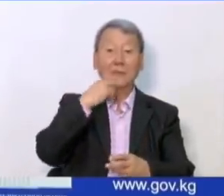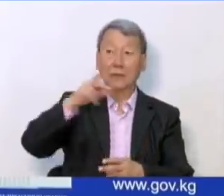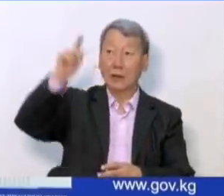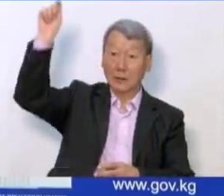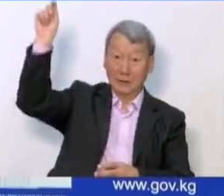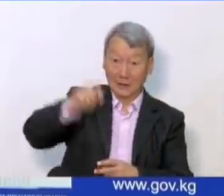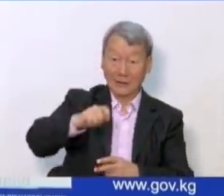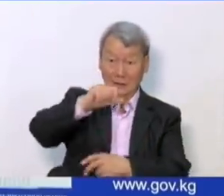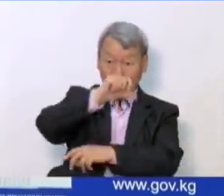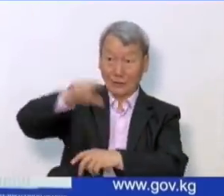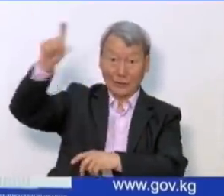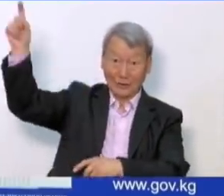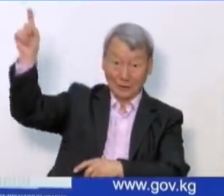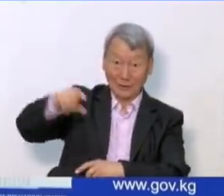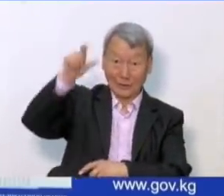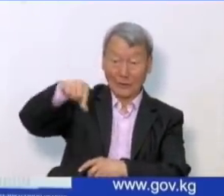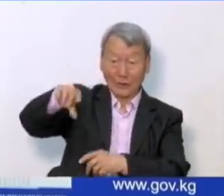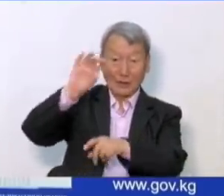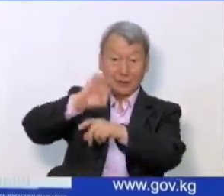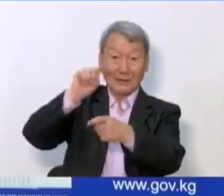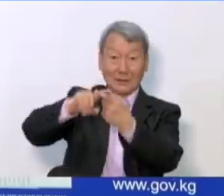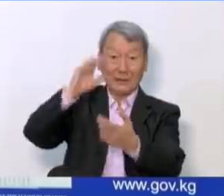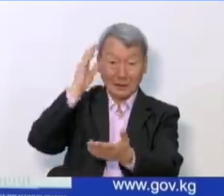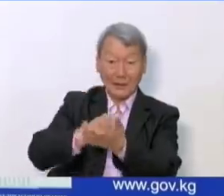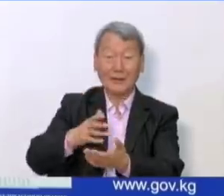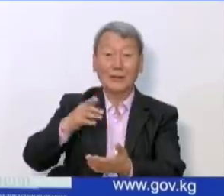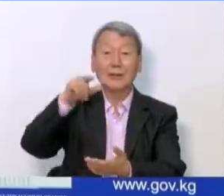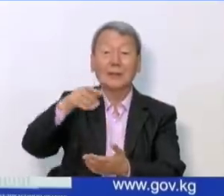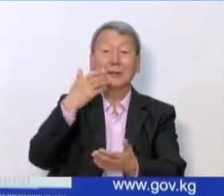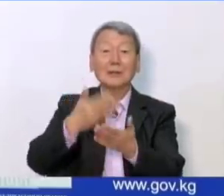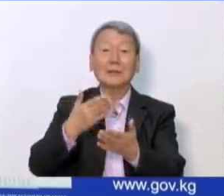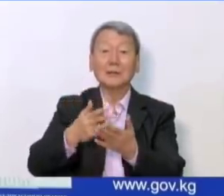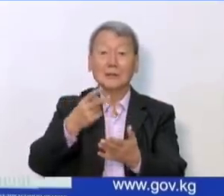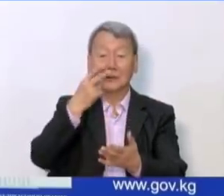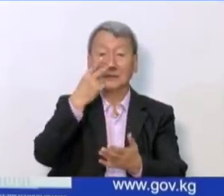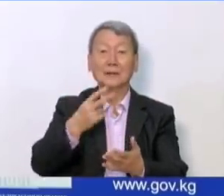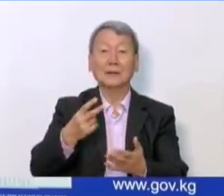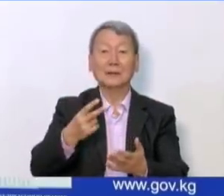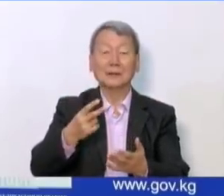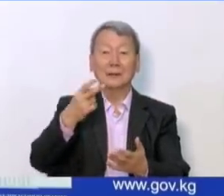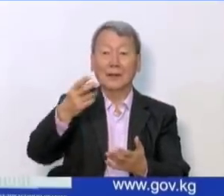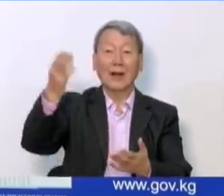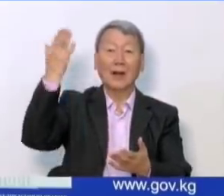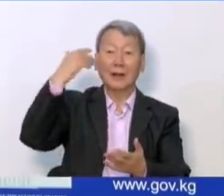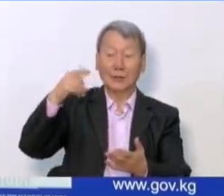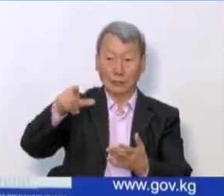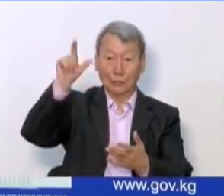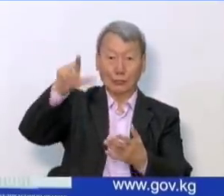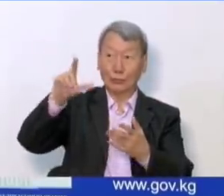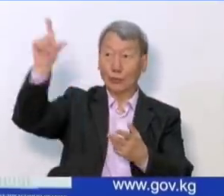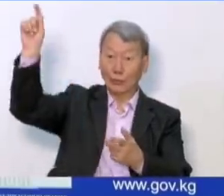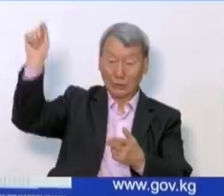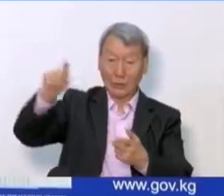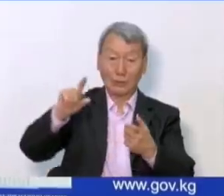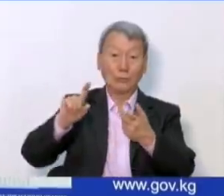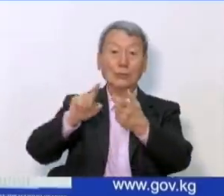калган баягы адамдардын арасынан, жугузуп алган арасынан деген ушу кийинки кезде көбүрөөк